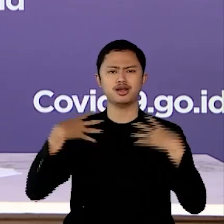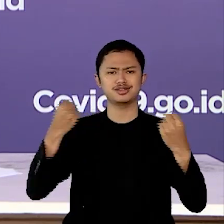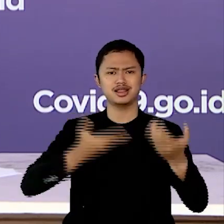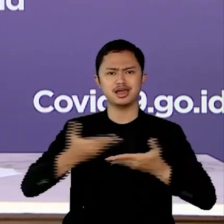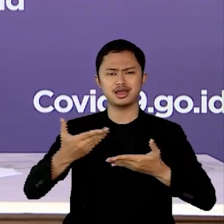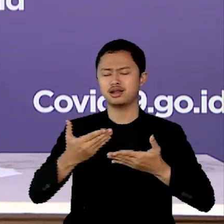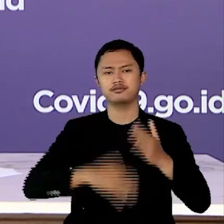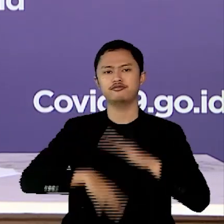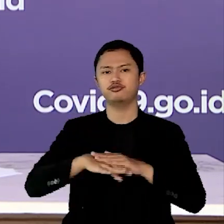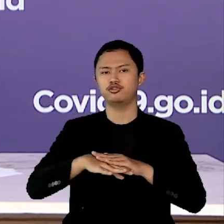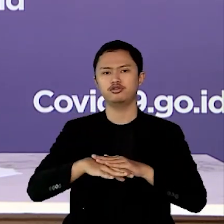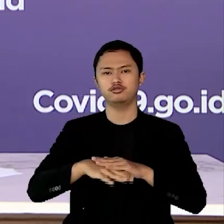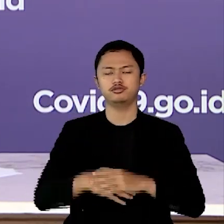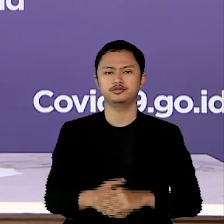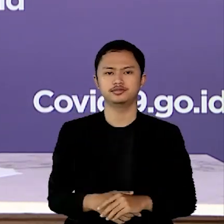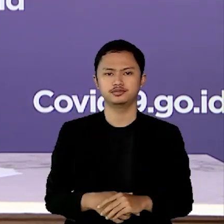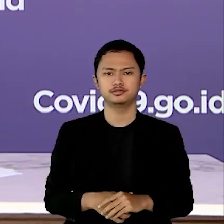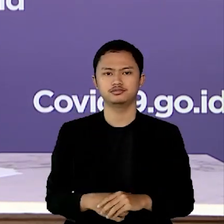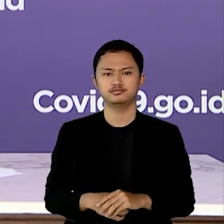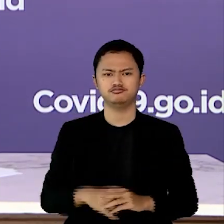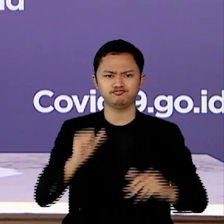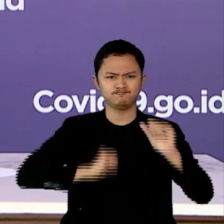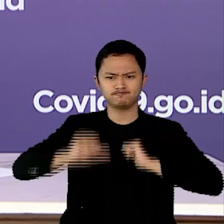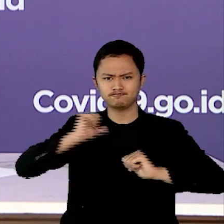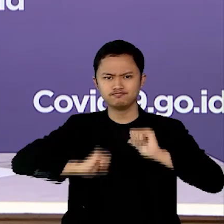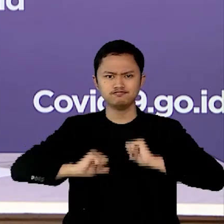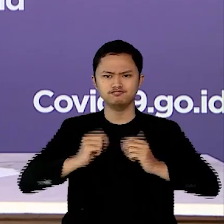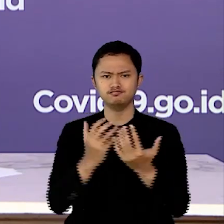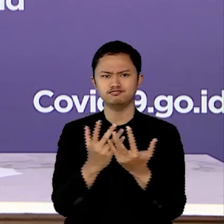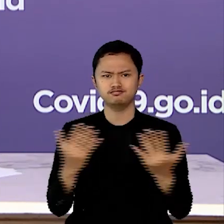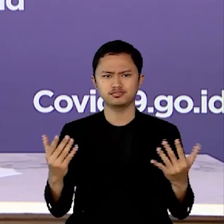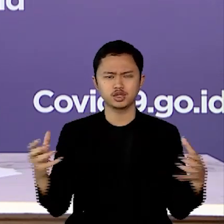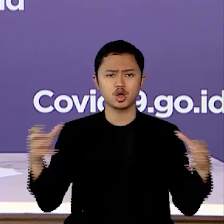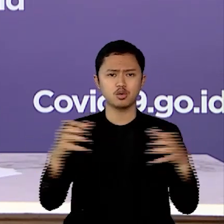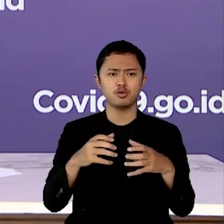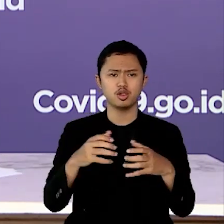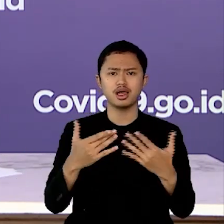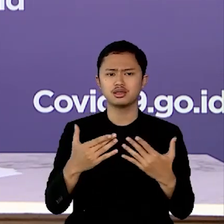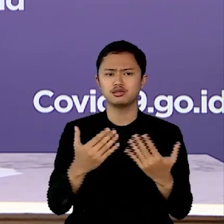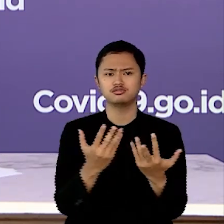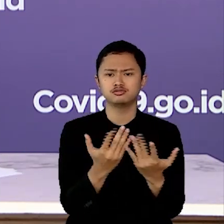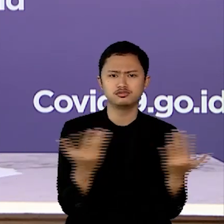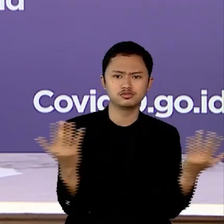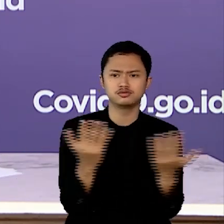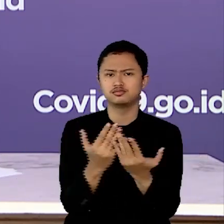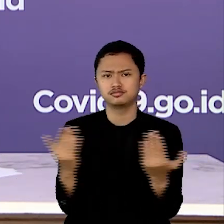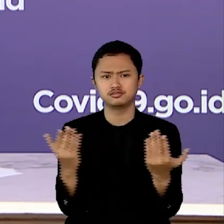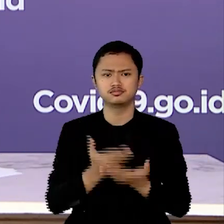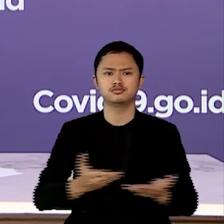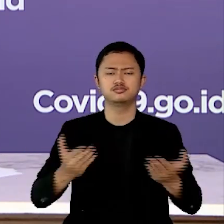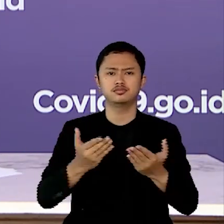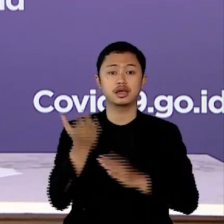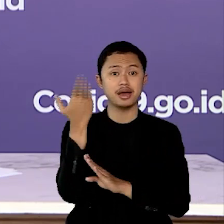membludak kegiatan-kegiatan yang menimbulkan kerumunan termasuk mobile antar wilayah yang terjadi selama